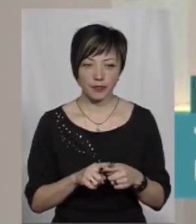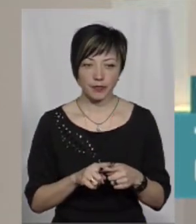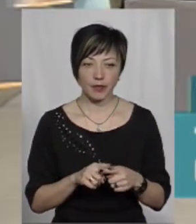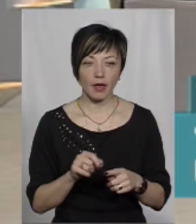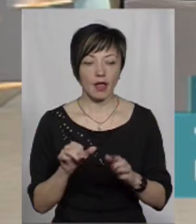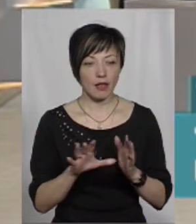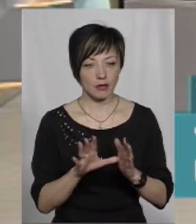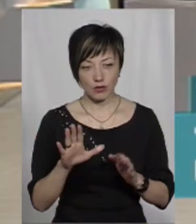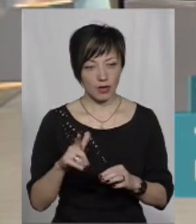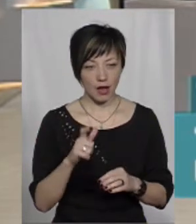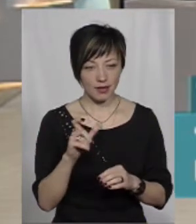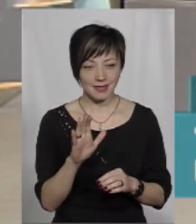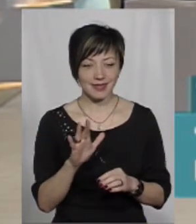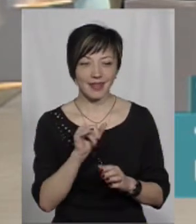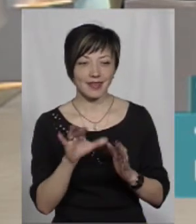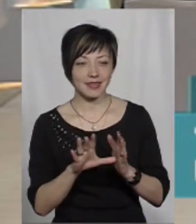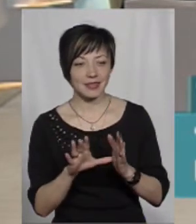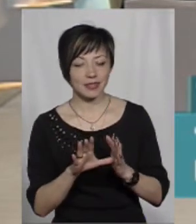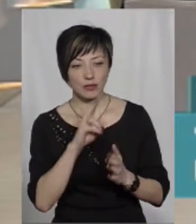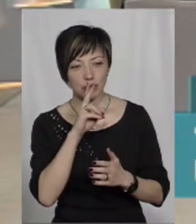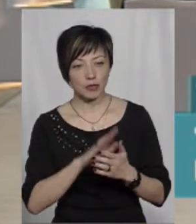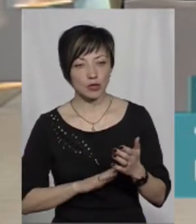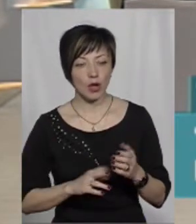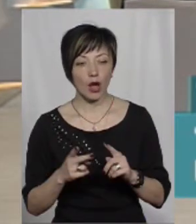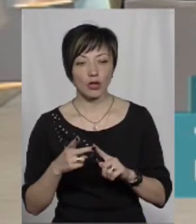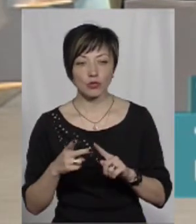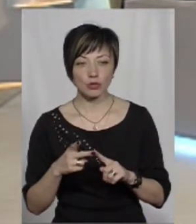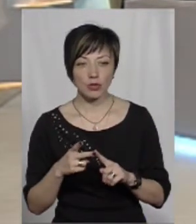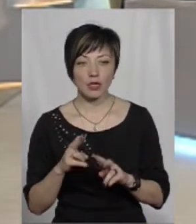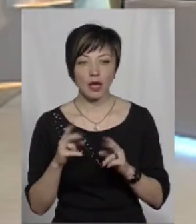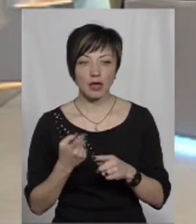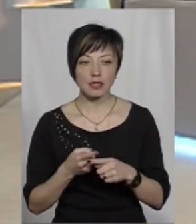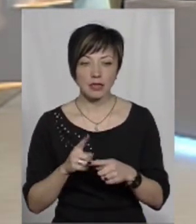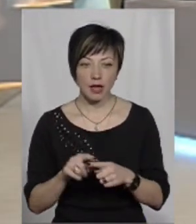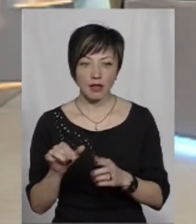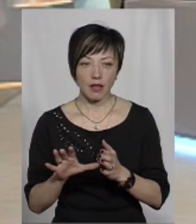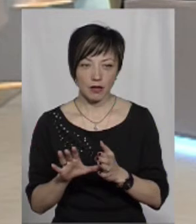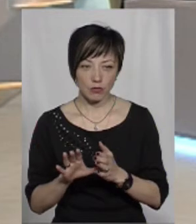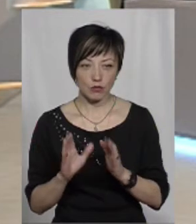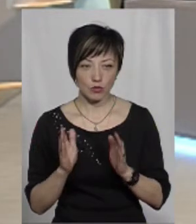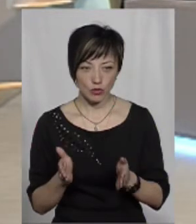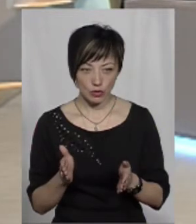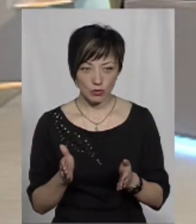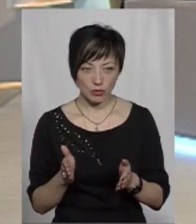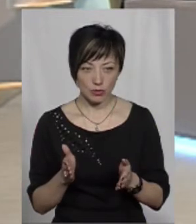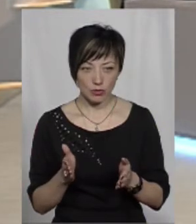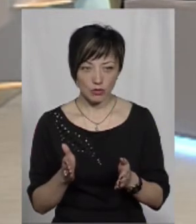за електроенергію, перепрошую, за електроенергію, а інша за то, як ця електроенергія буде